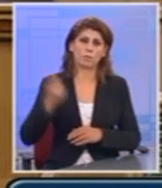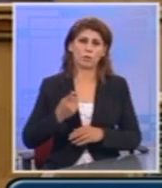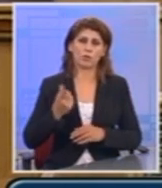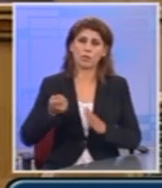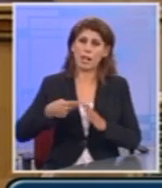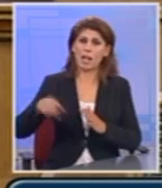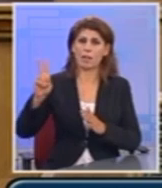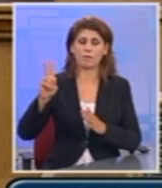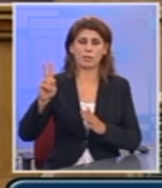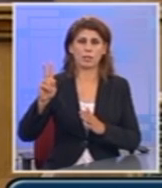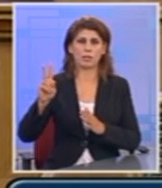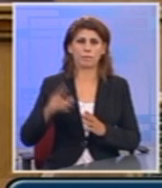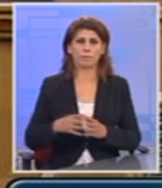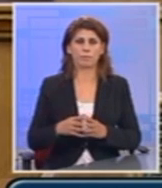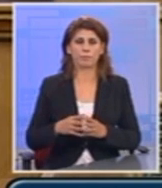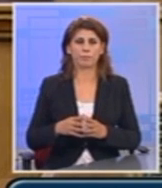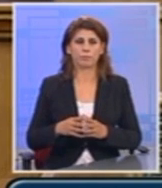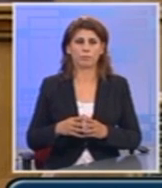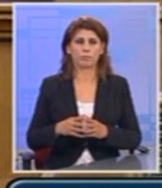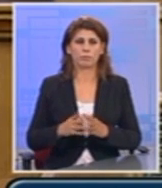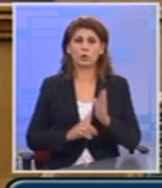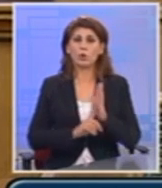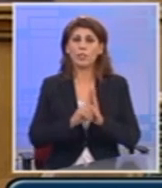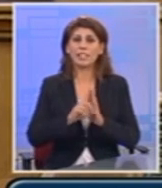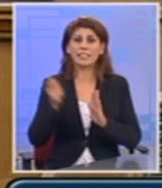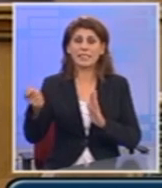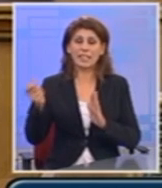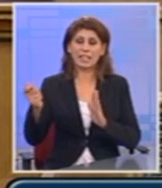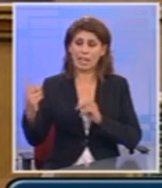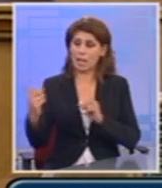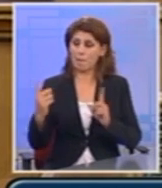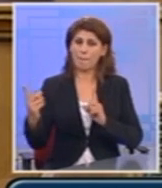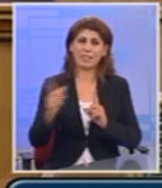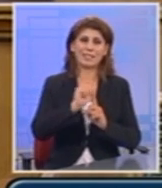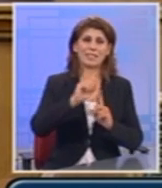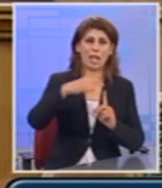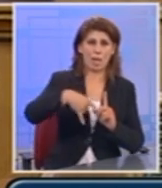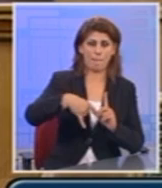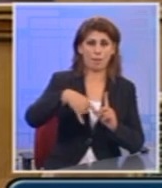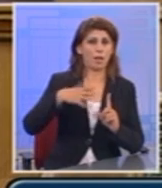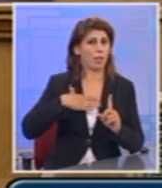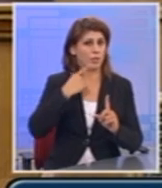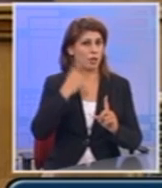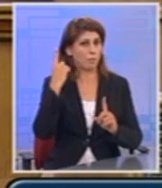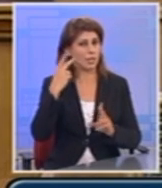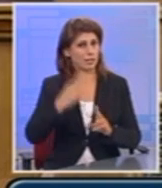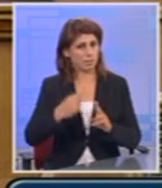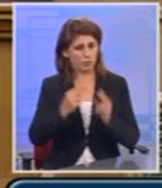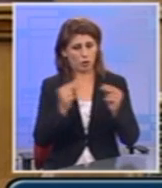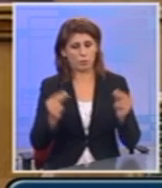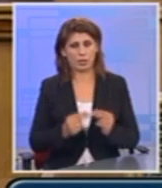αύξησης του δείκτη χρέους προς αεπ θα ήθελα να τονίσω ένα σημαντικό